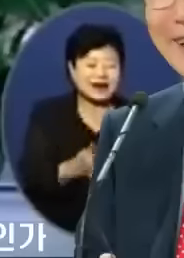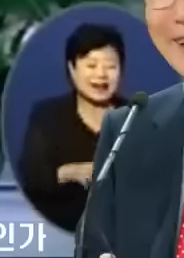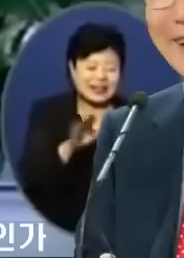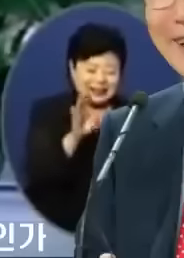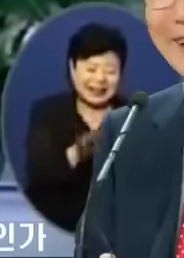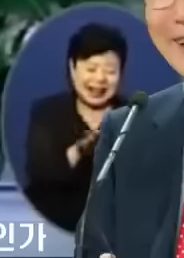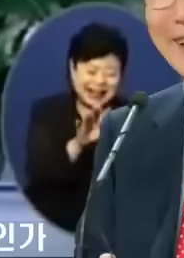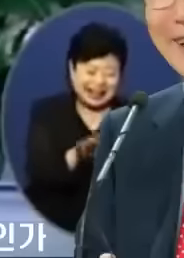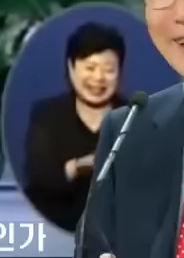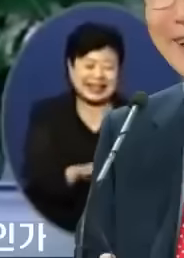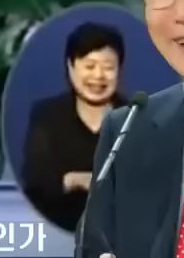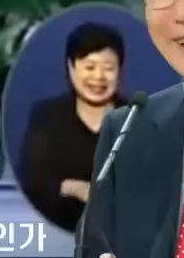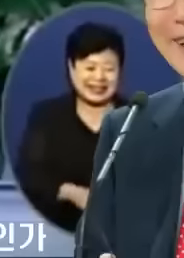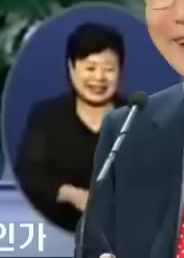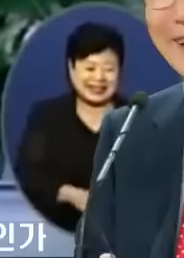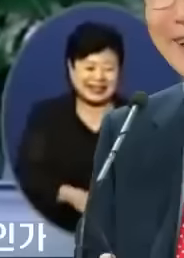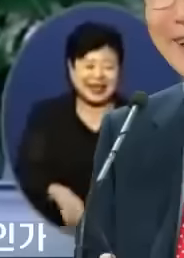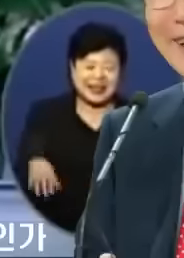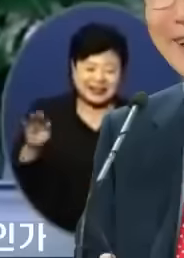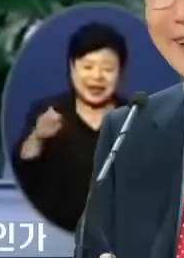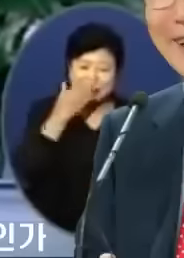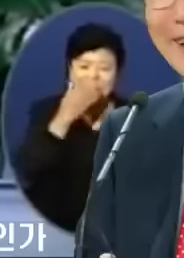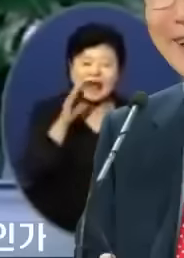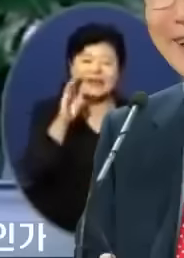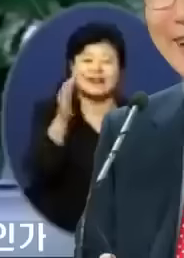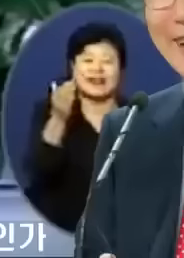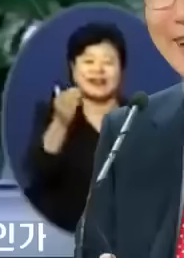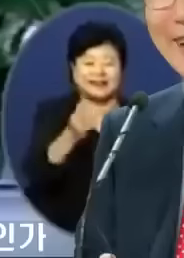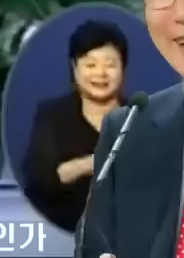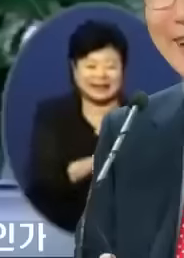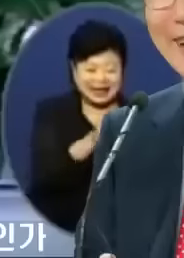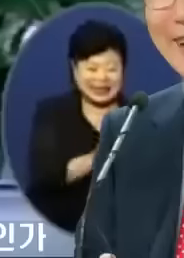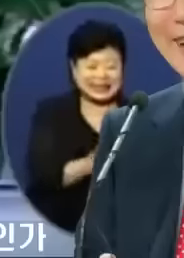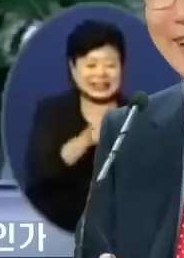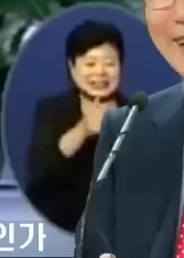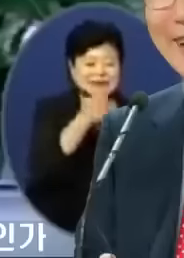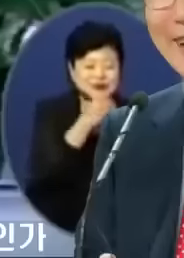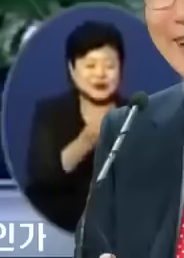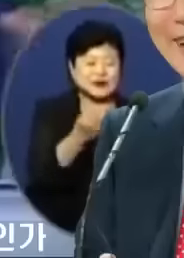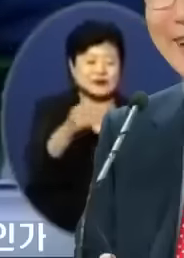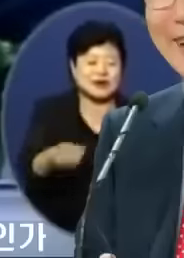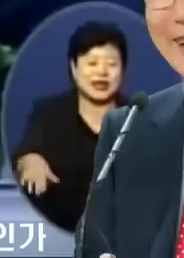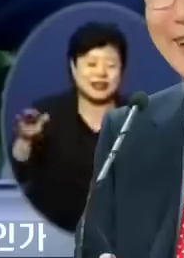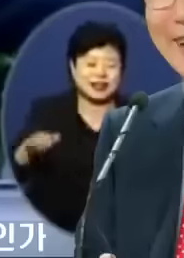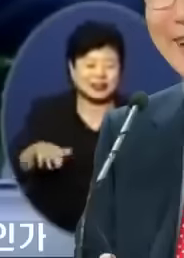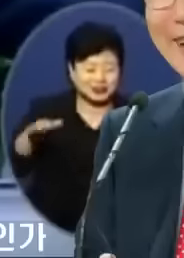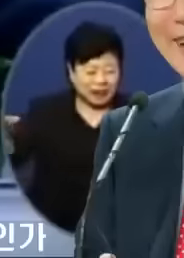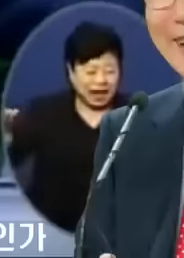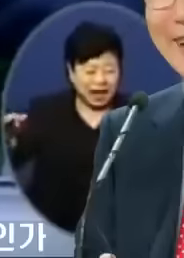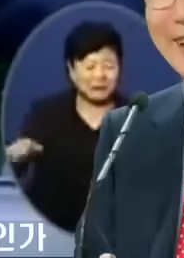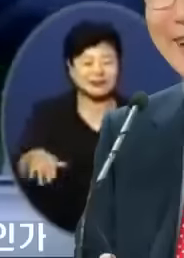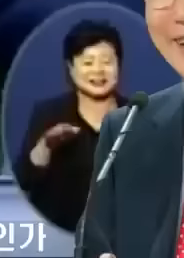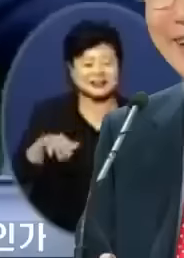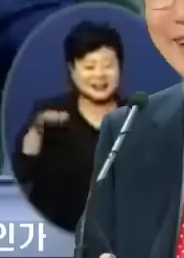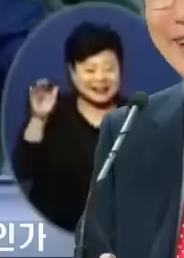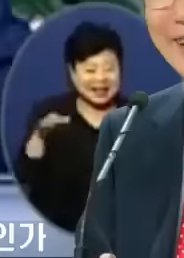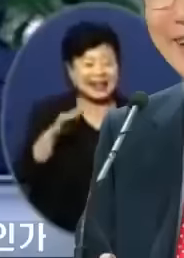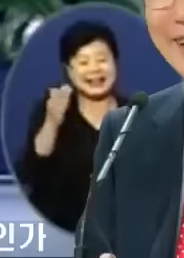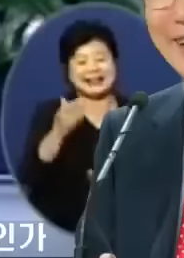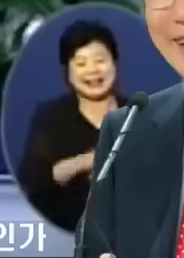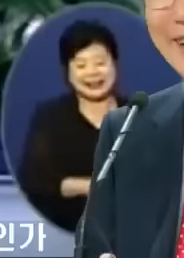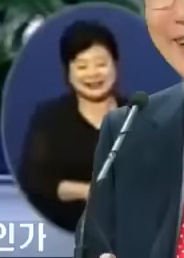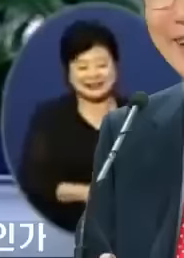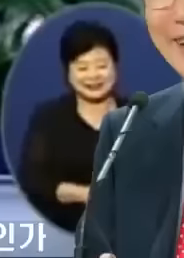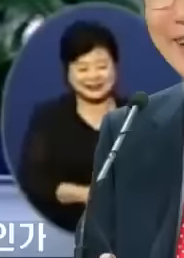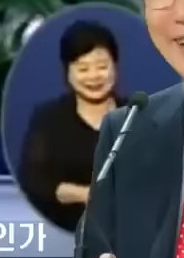나와서 날개에 기름을 묻혀서 하나님의 축복의 날개가 확 펴지면 그때는 나르기 시작하는